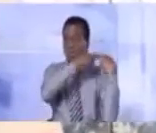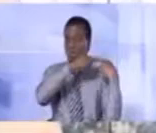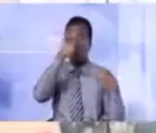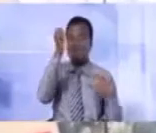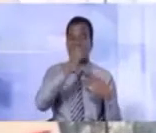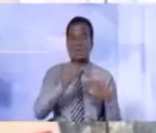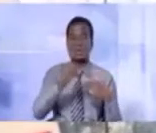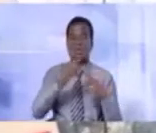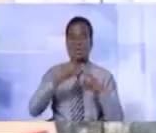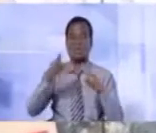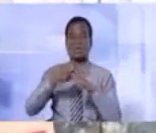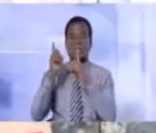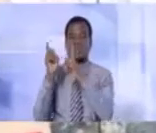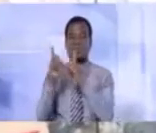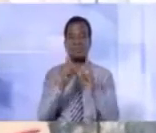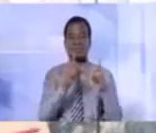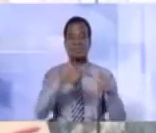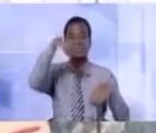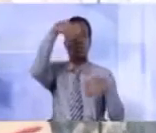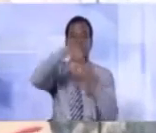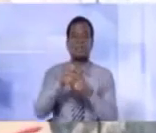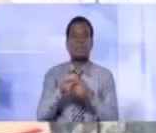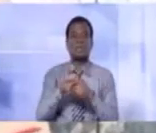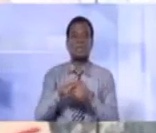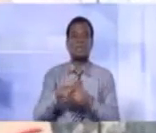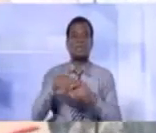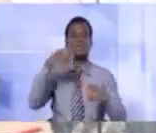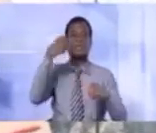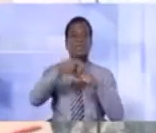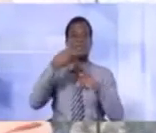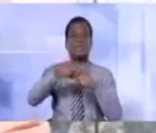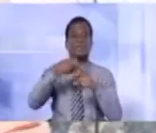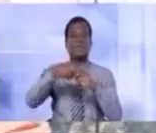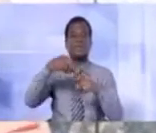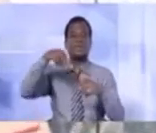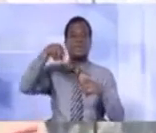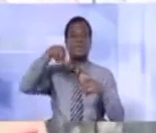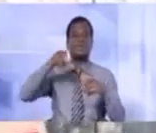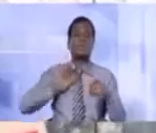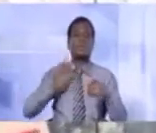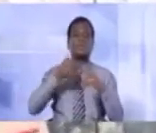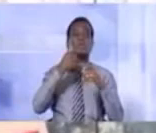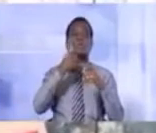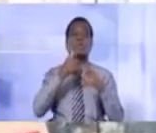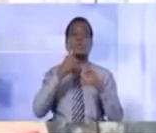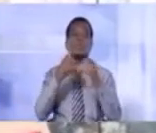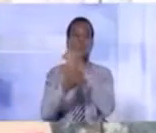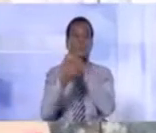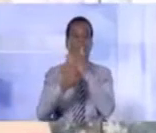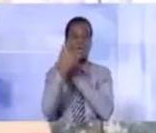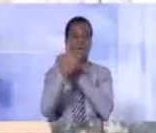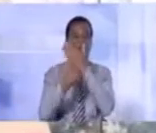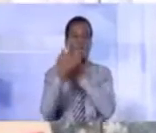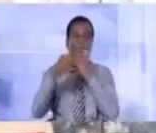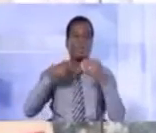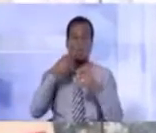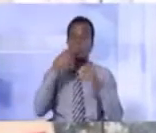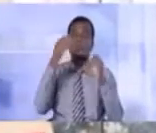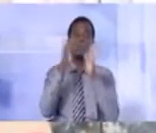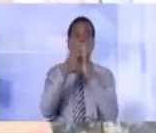diverses mesures dans le mot car notre pays est en proie nous nous félicitons